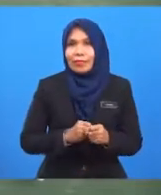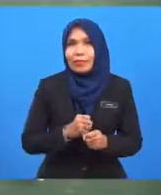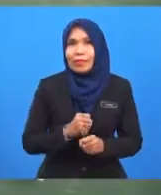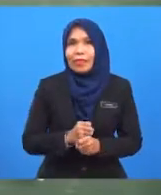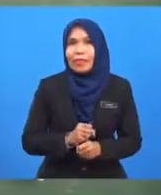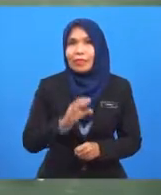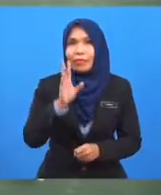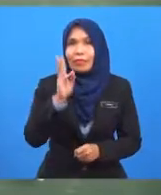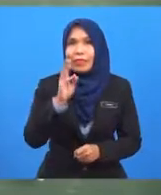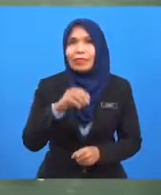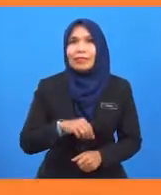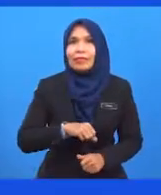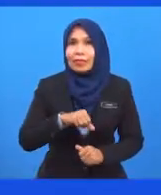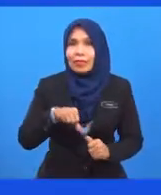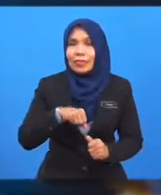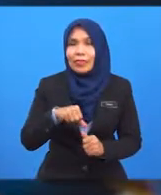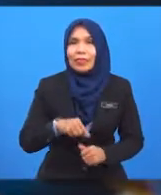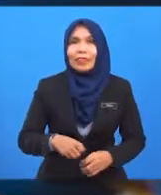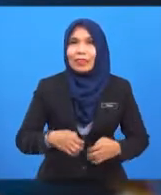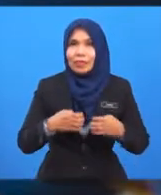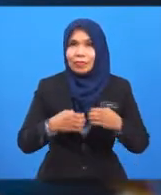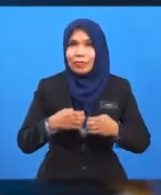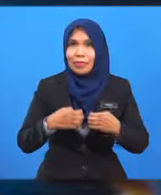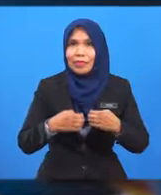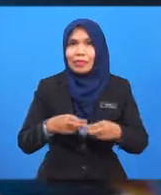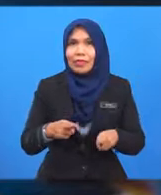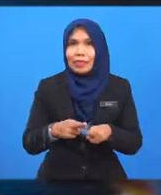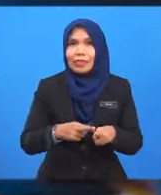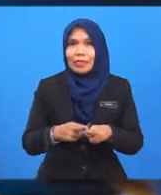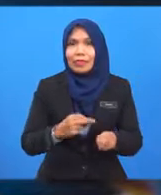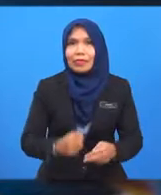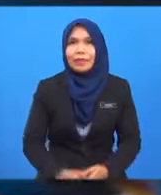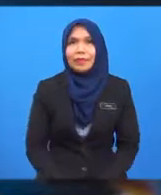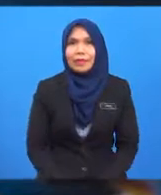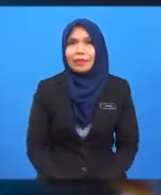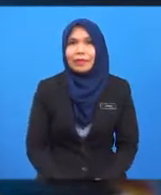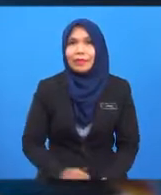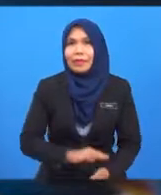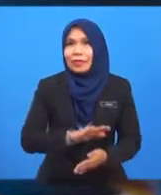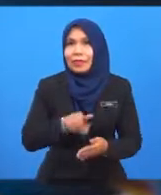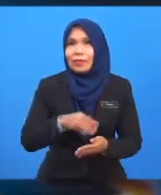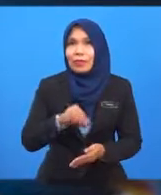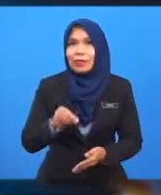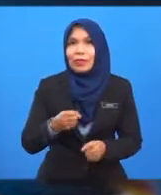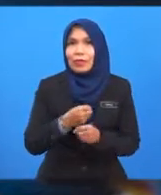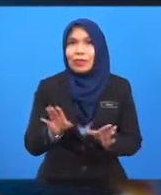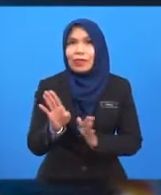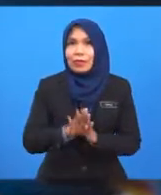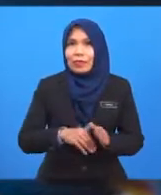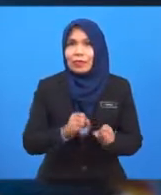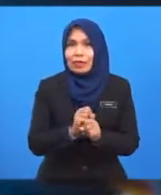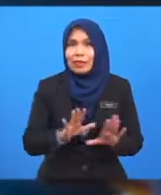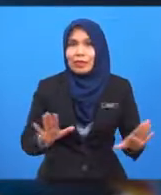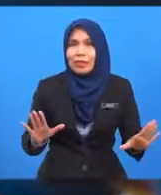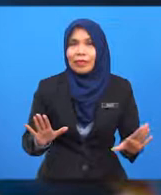iaitu mesin. Baiklah murid-murid, adakah kamu sudah bersedia dengan buku nota